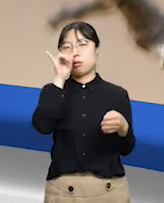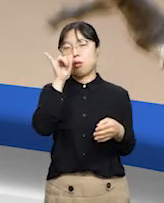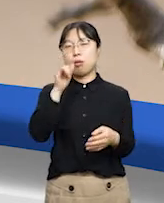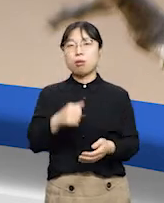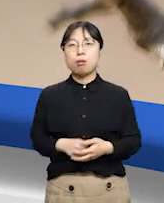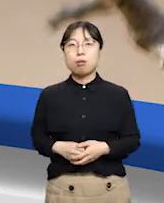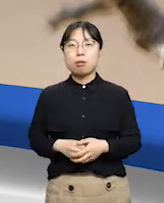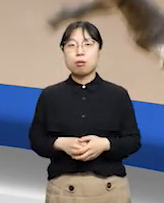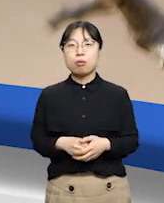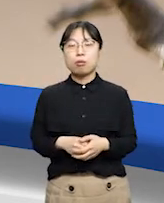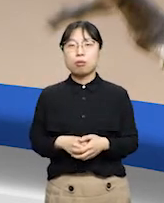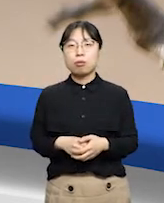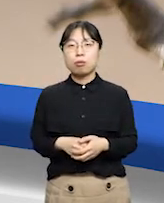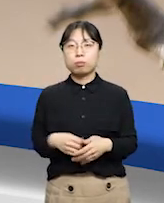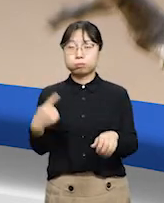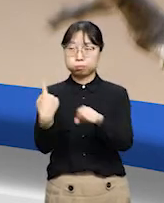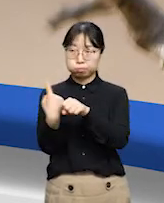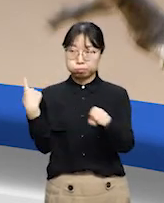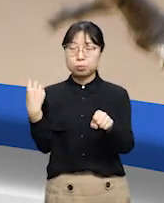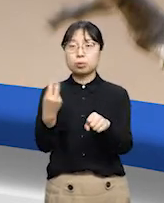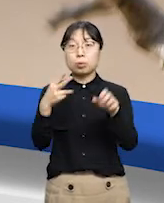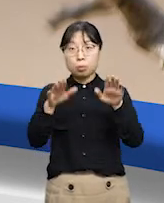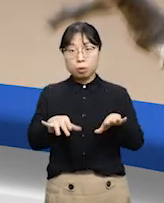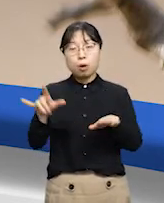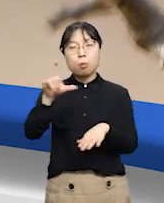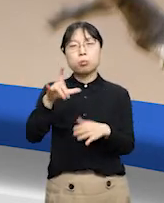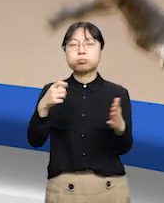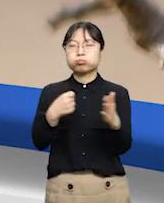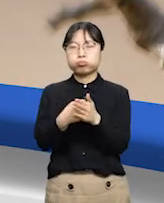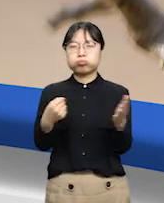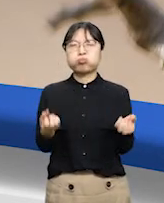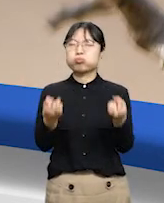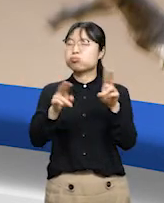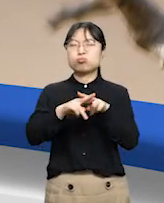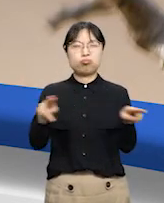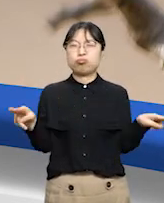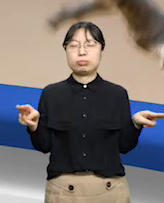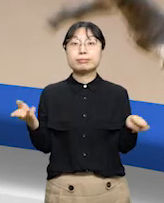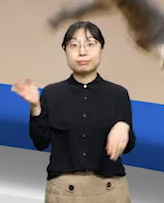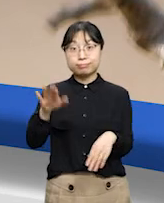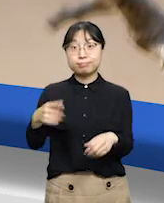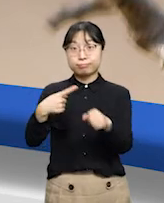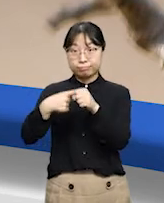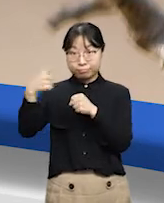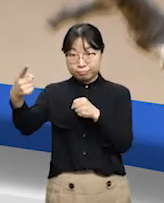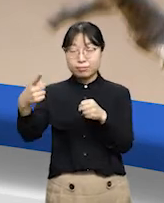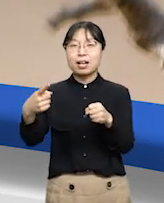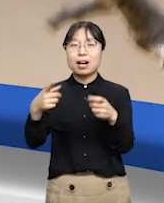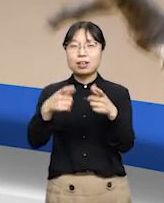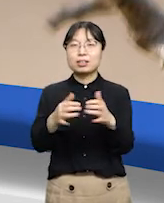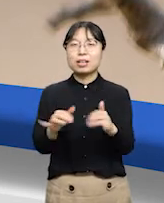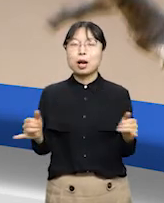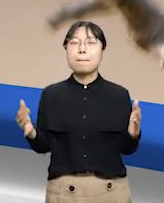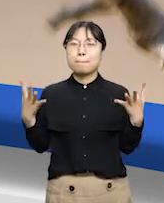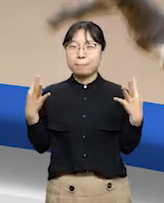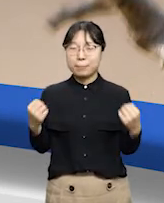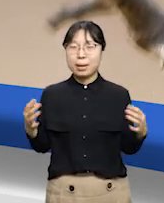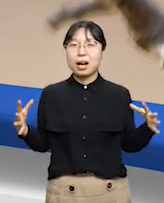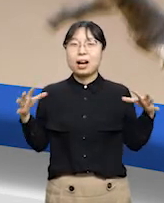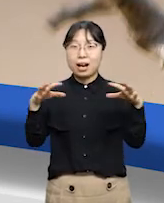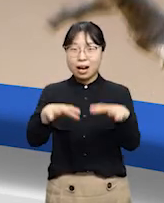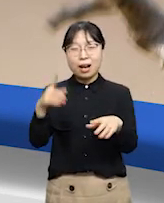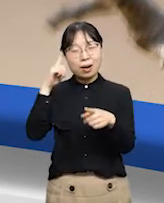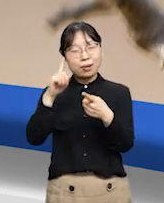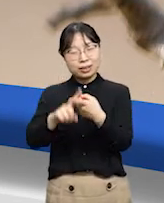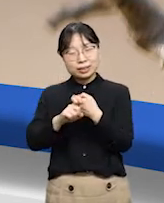있습니다. 작년과 올해는 코로나19로 인해 행사가 취소됐지만 내년에는 많은 의왕 시민의 관심 속에